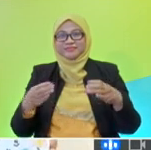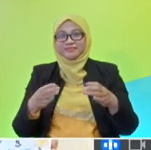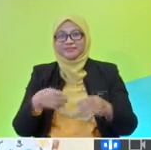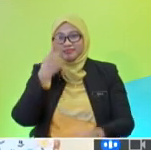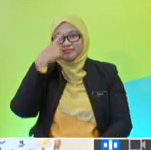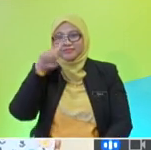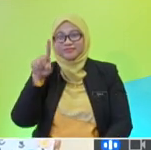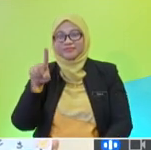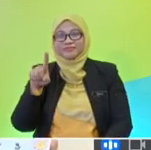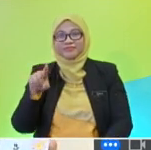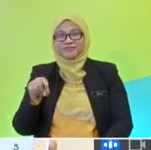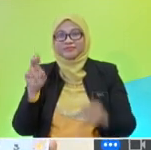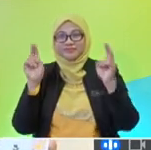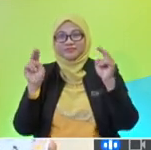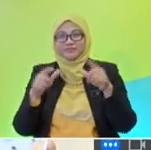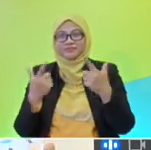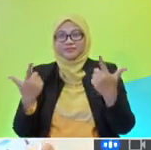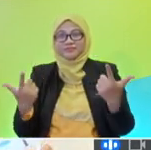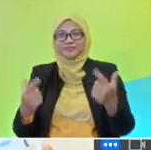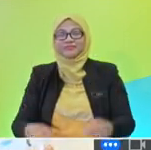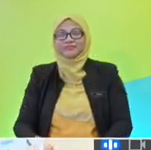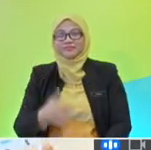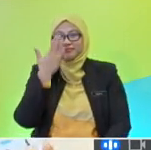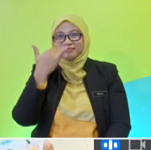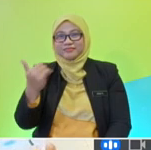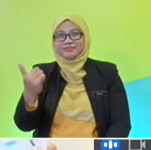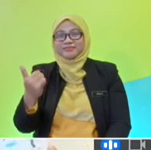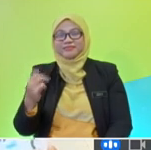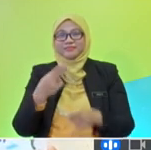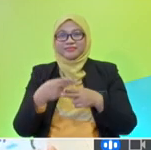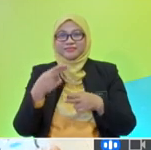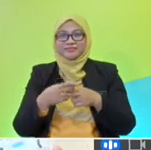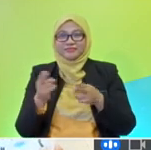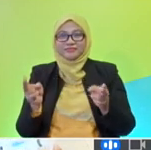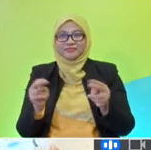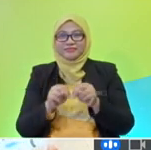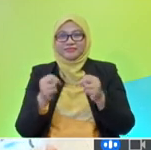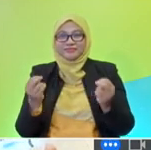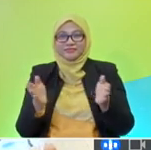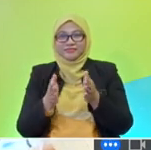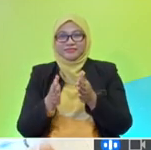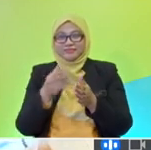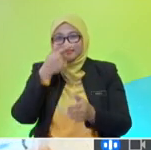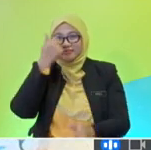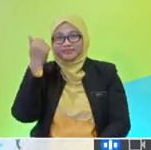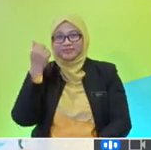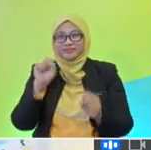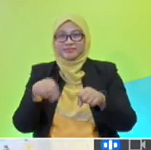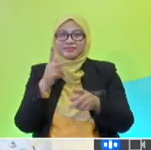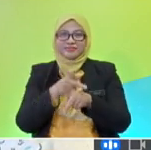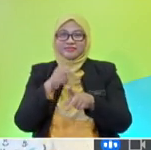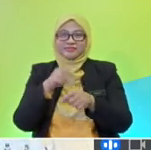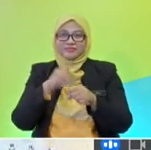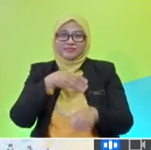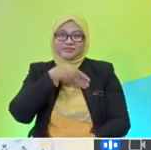topik-topik lain dan juga matematika pelajaran lain Kenapa namanya adalah nota Pocket nota ini boleh disimpan di dalam Pocket jadi mudah kalau